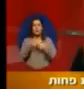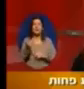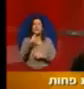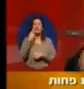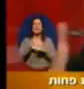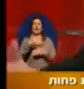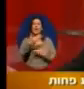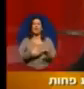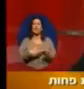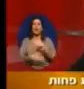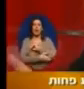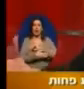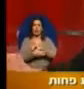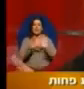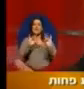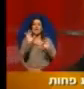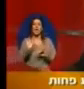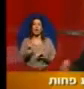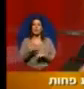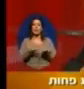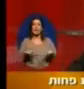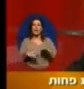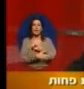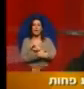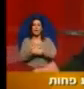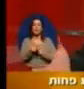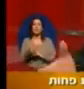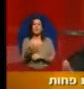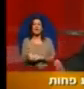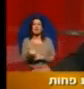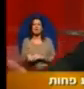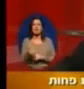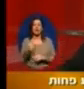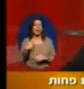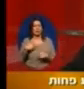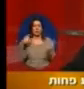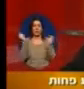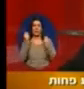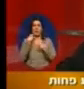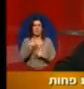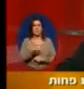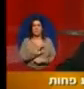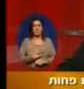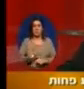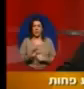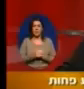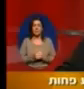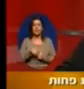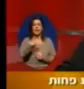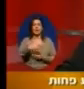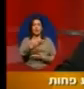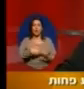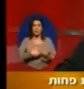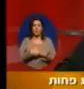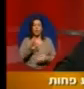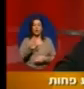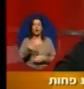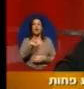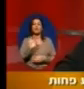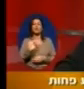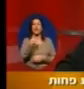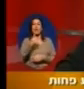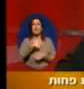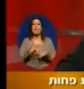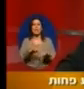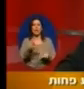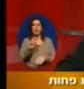העוני האלטרנטיבי, 10% מהילדים העניים מקבצים נדבות, אותי זה זעזע. היום יוצא דוח שמיליון ילדים... של המועצה לשלום הילד,